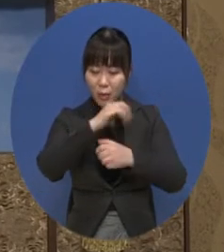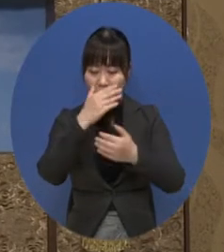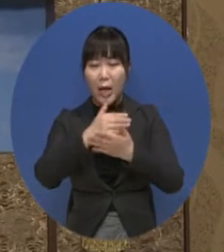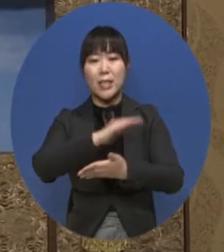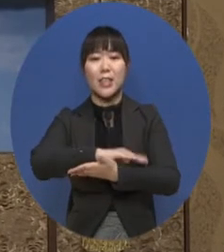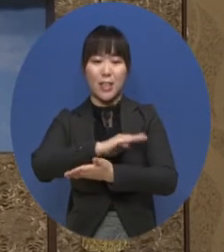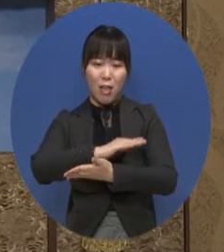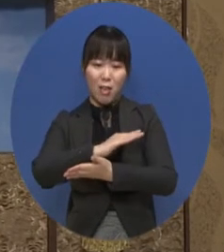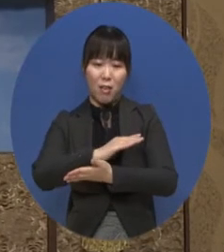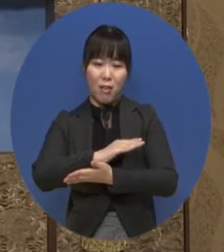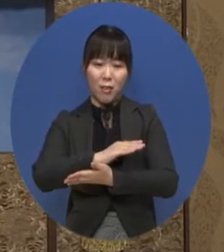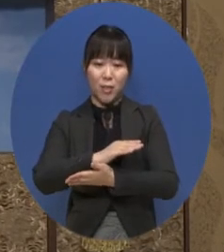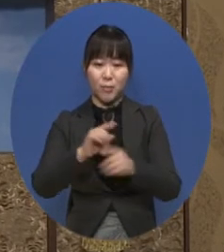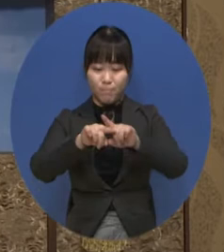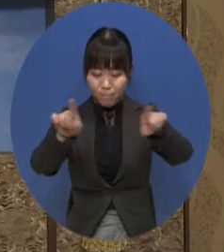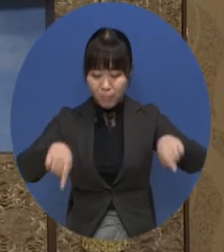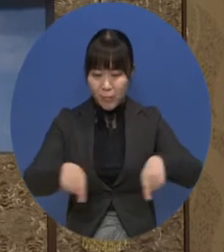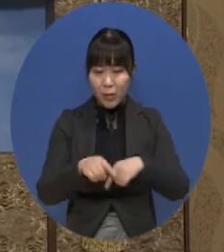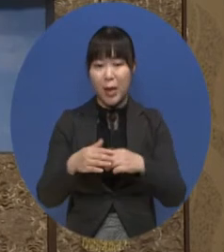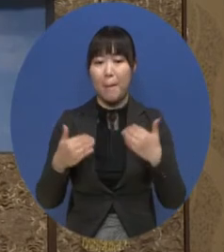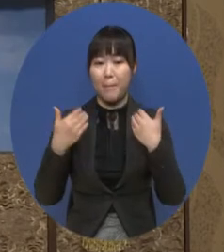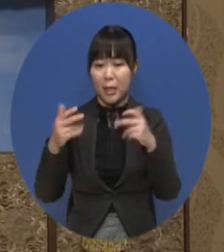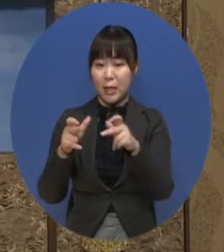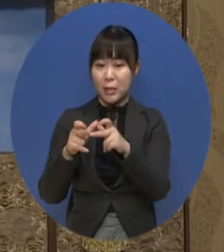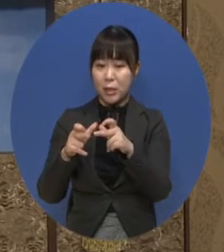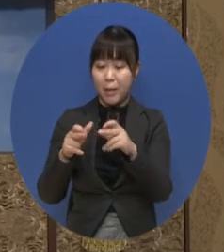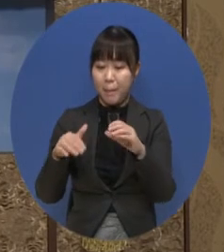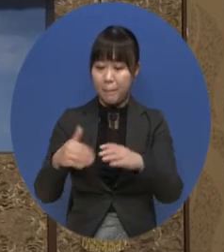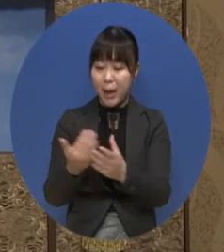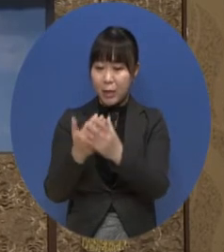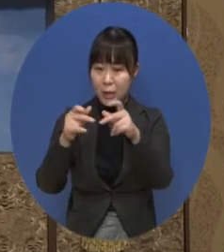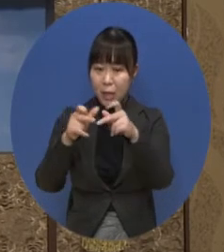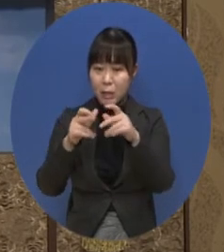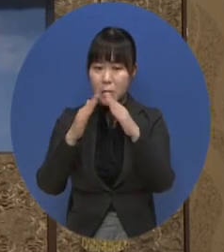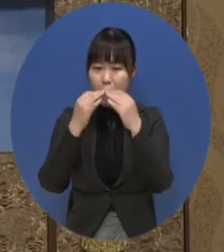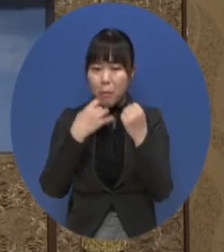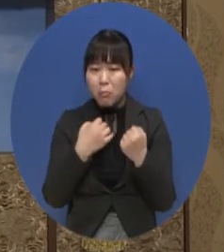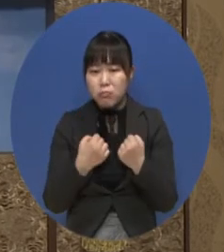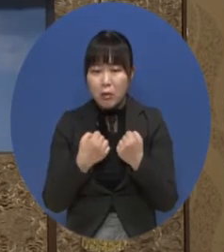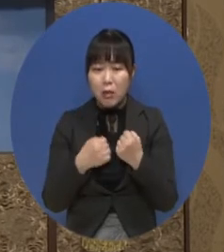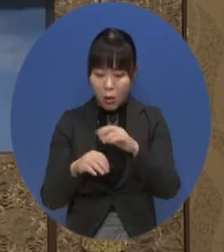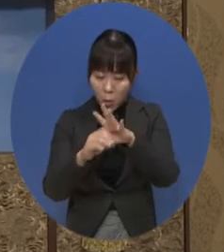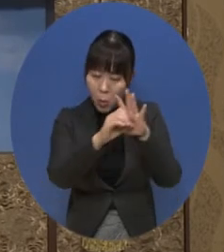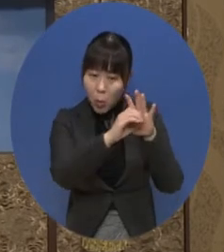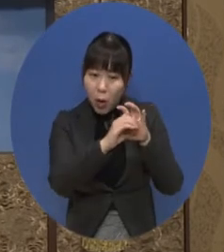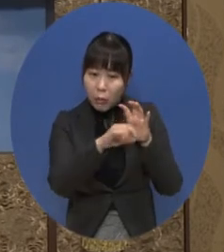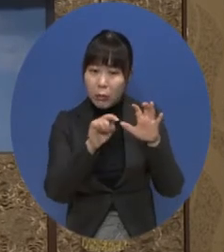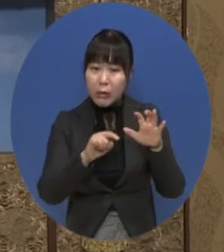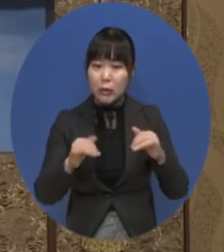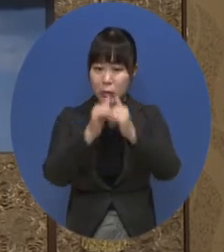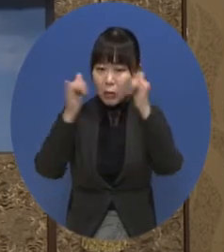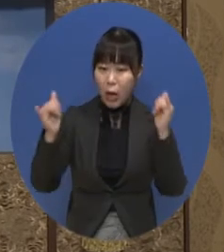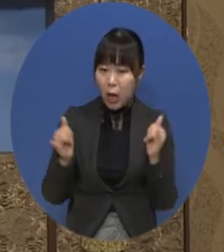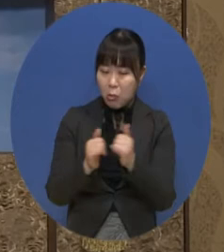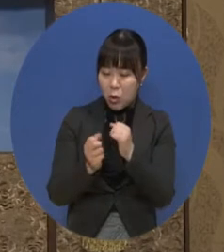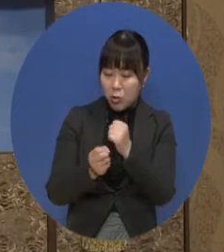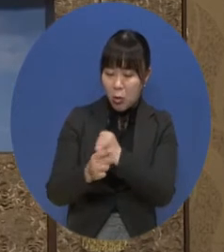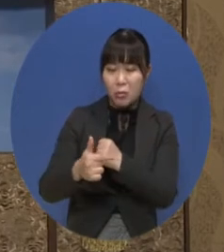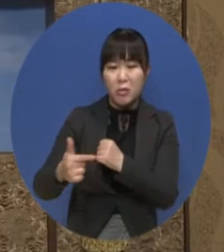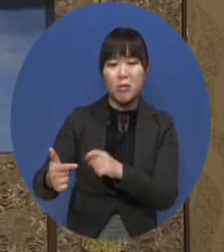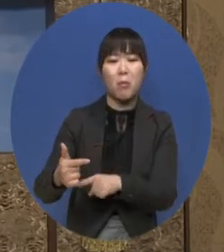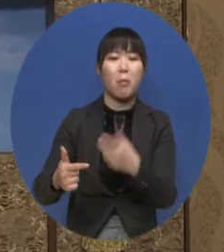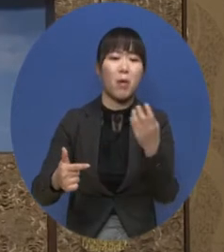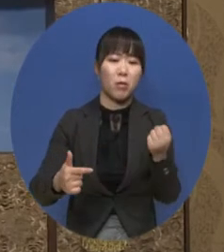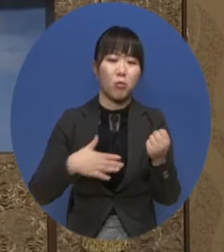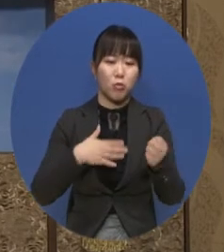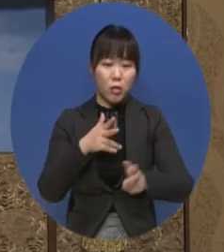예. 근데 발달장애인분들이 대기만 계시잖아요. 또 그래서 이 코로나라는 게 이 사회에 주는 영향이 굉장히 많은데